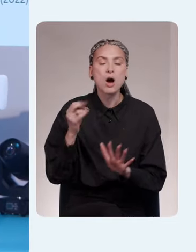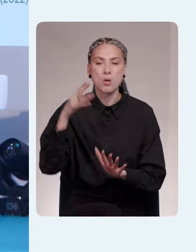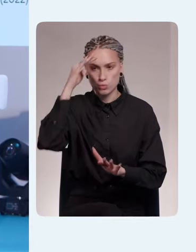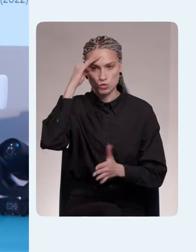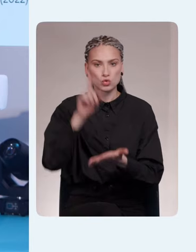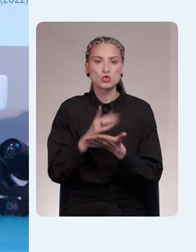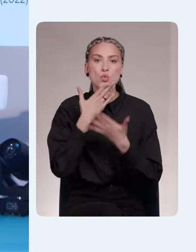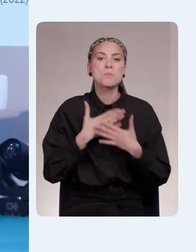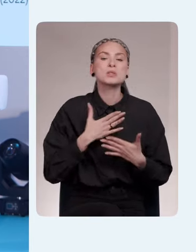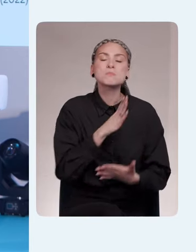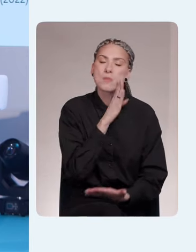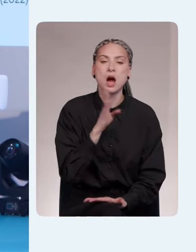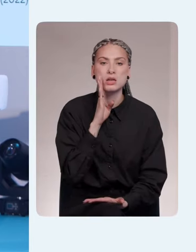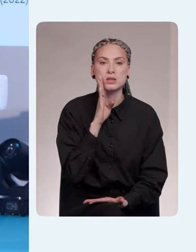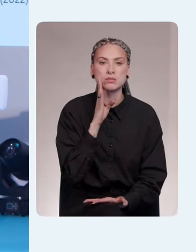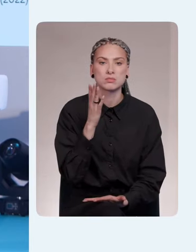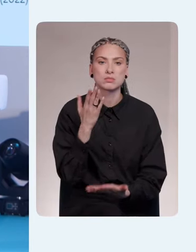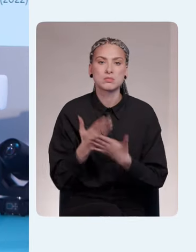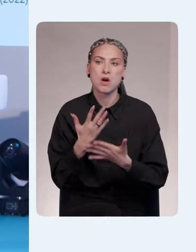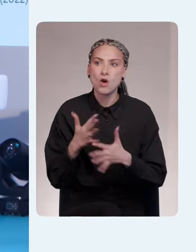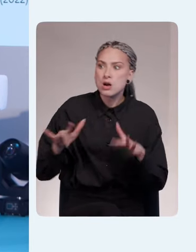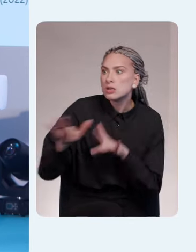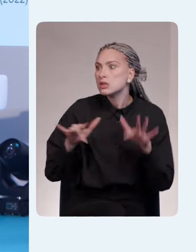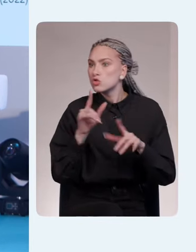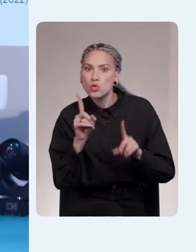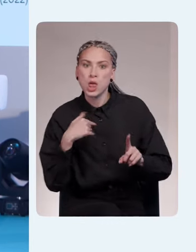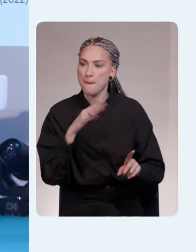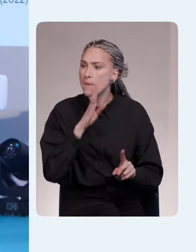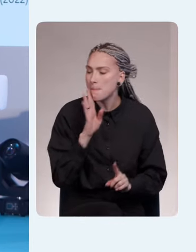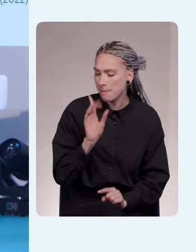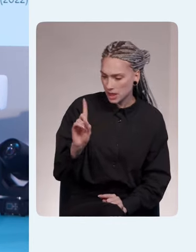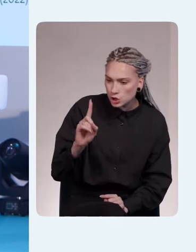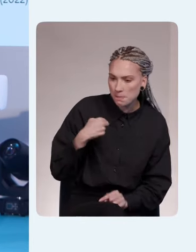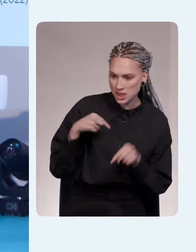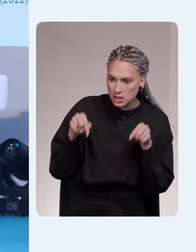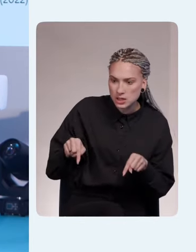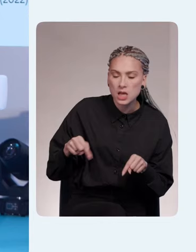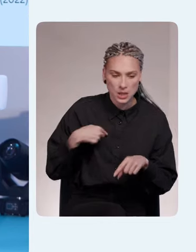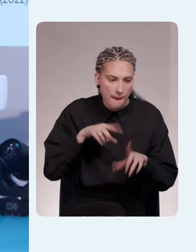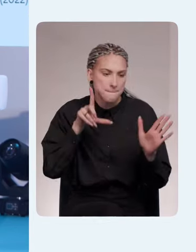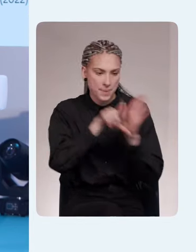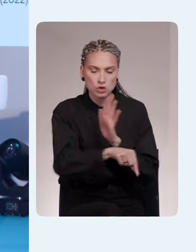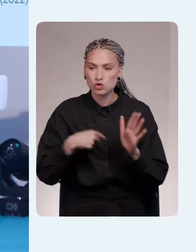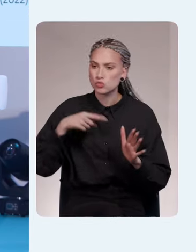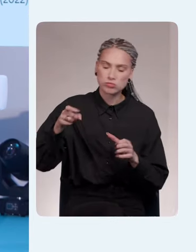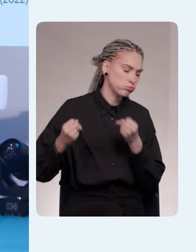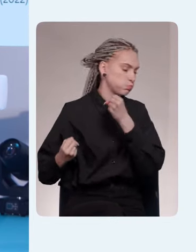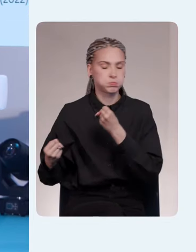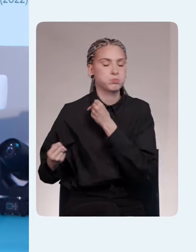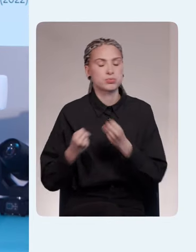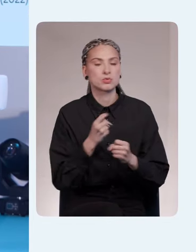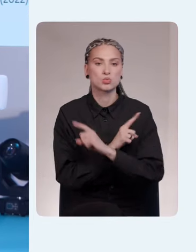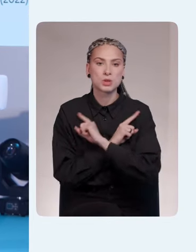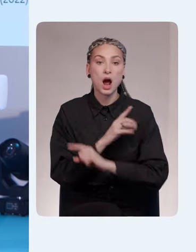должен любить свою мать. То есть, если вдруг какой-то кипиш, я такой, мама, подожди меня здесь. я пошел за тебя умирать.